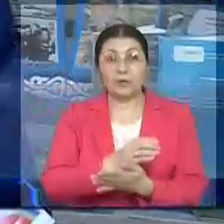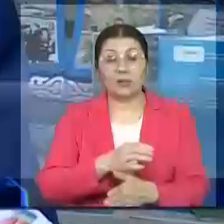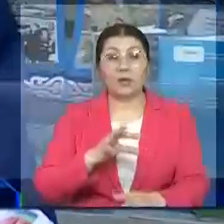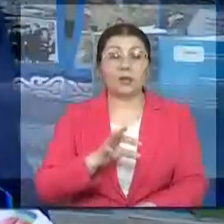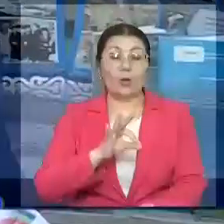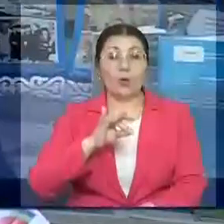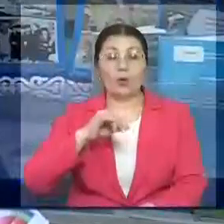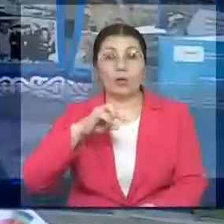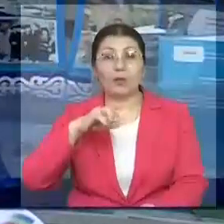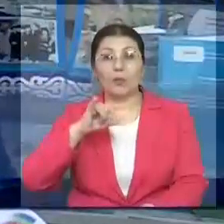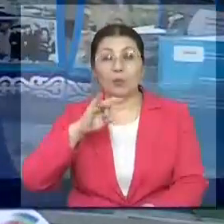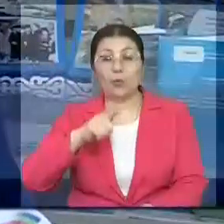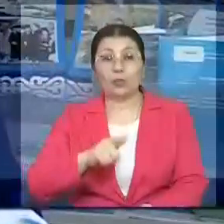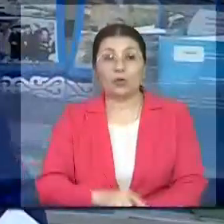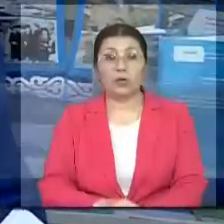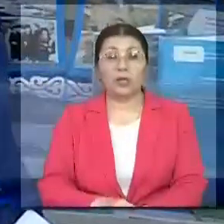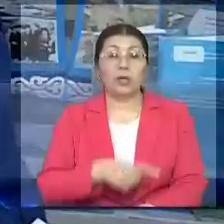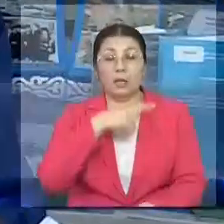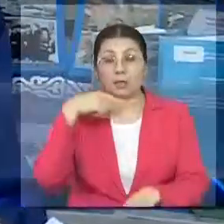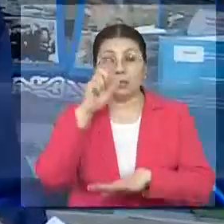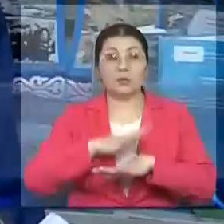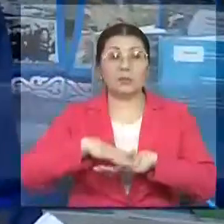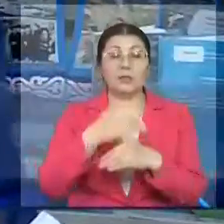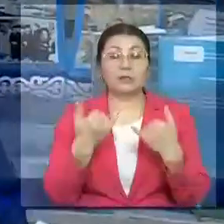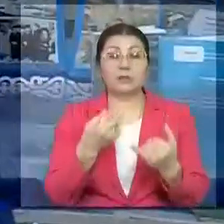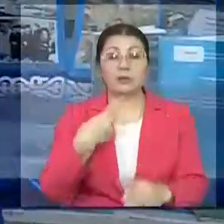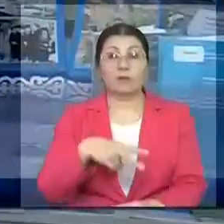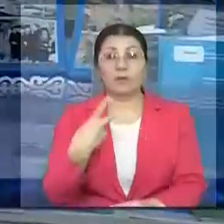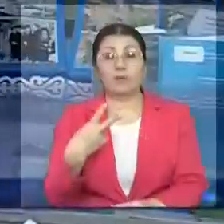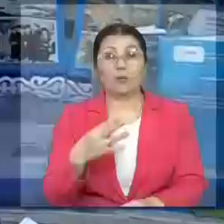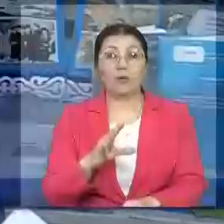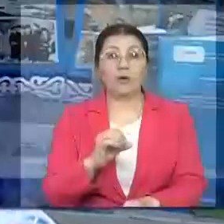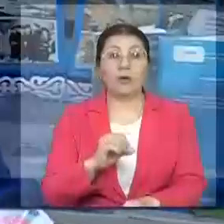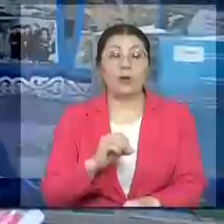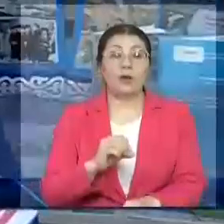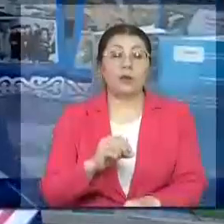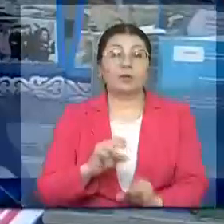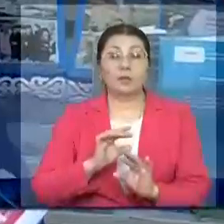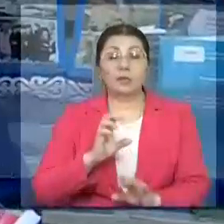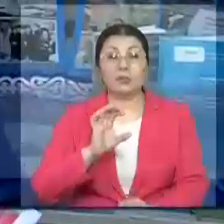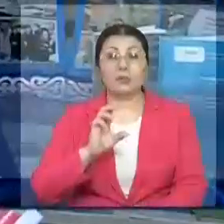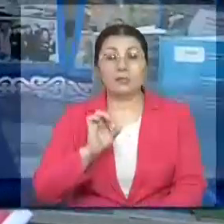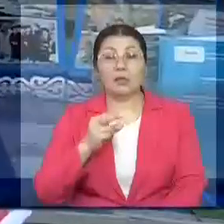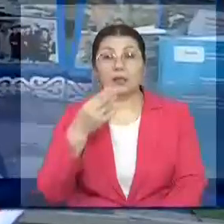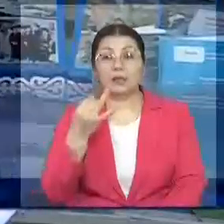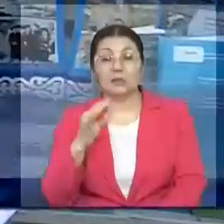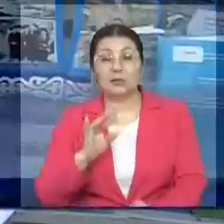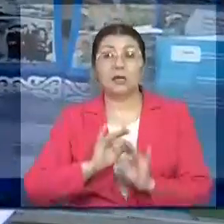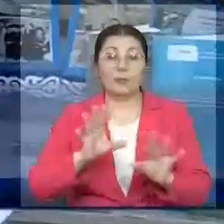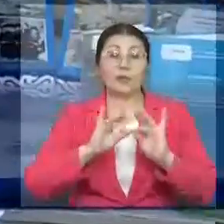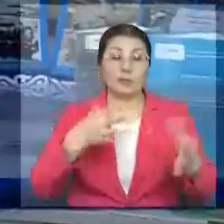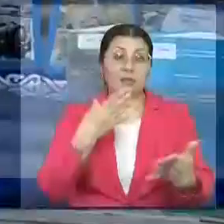Оренбурга, из Уфы, которые сегодня в 22 секциях поделиться своим опытом и доложить свои